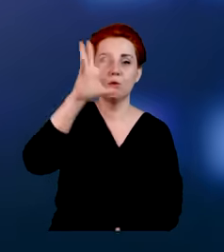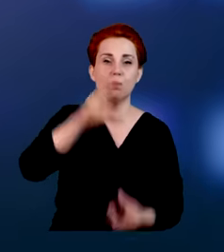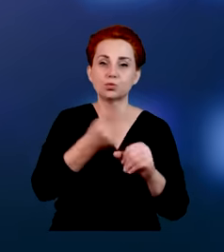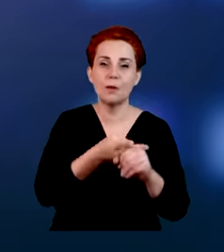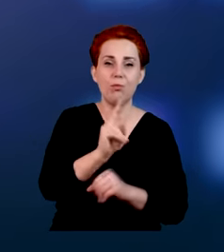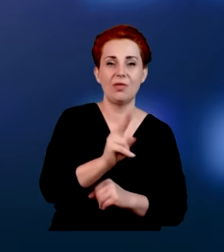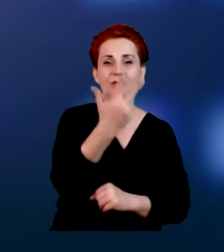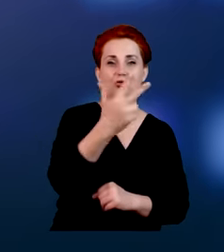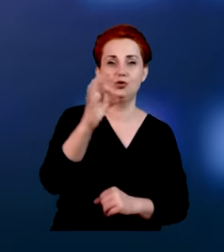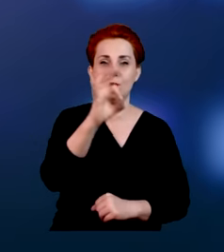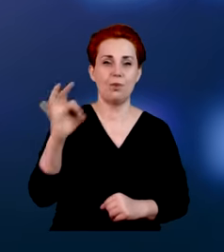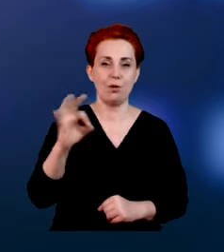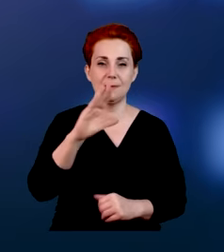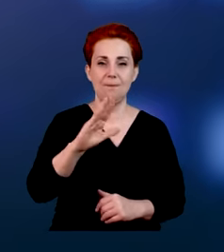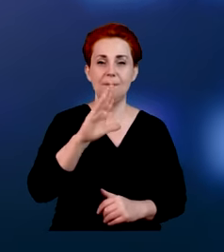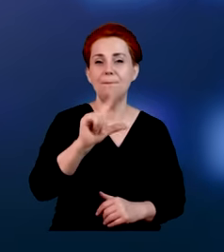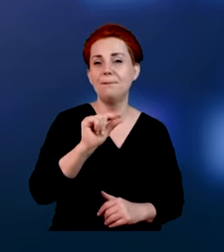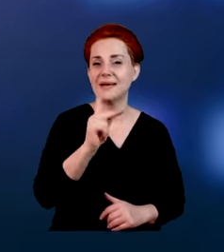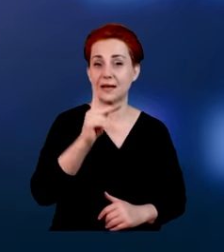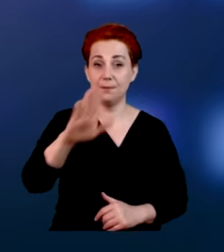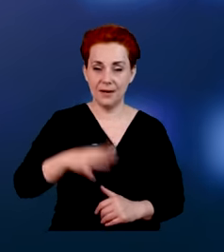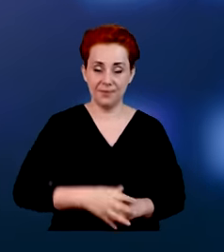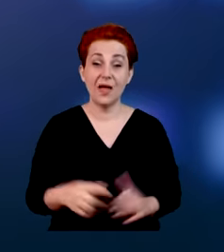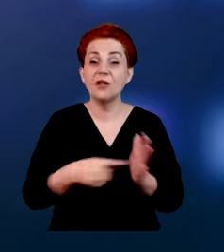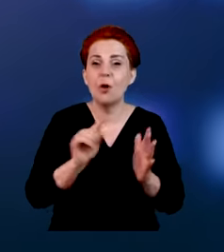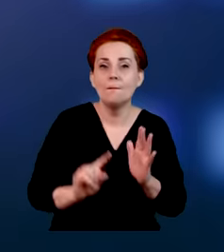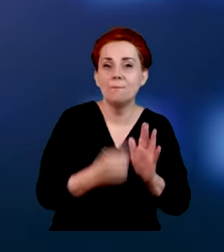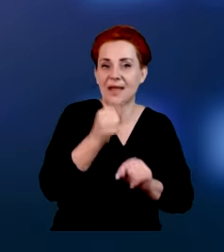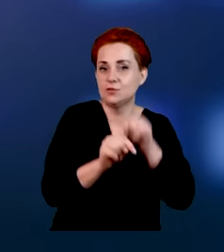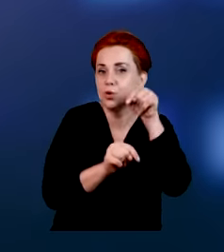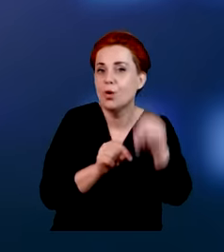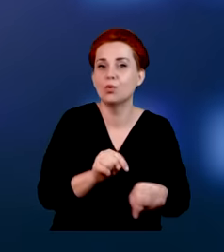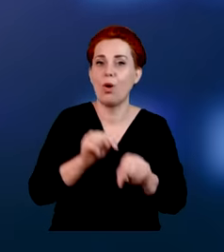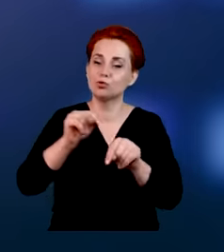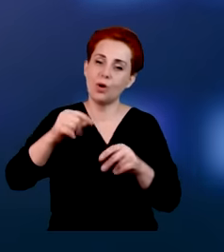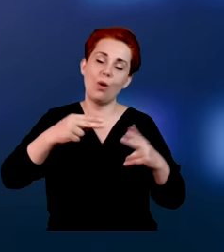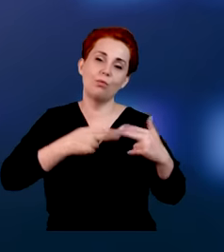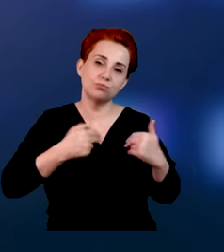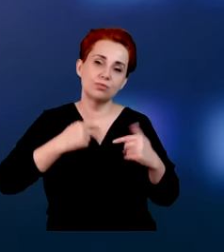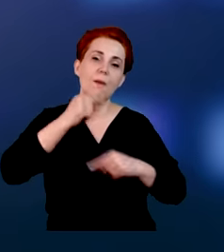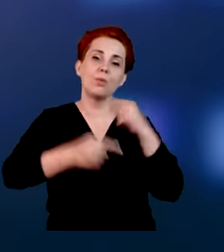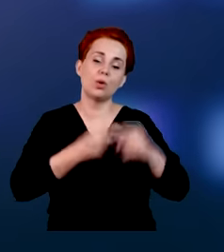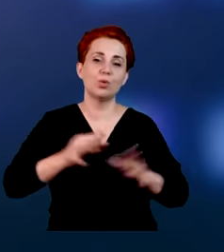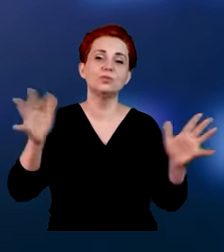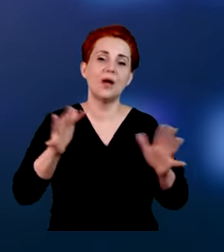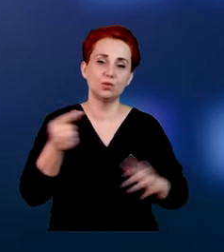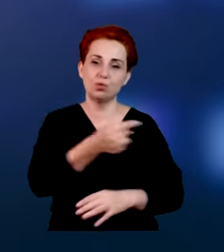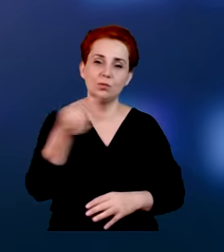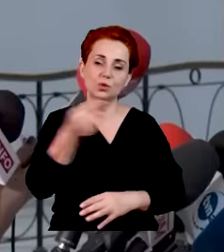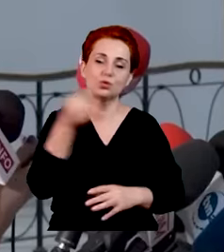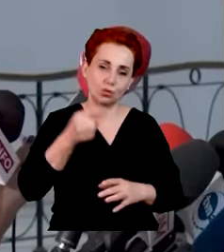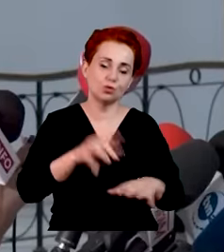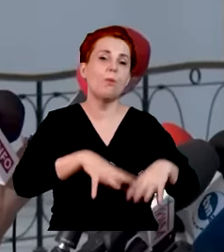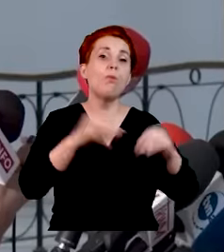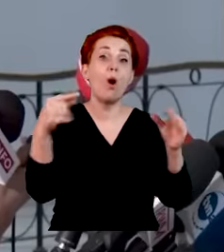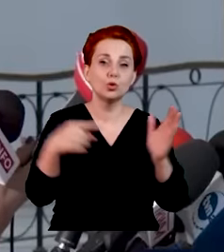3 PKB jest to dopiero pierwszy krok w procesie nakładania procedury nadmiernego deficytu